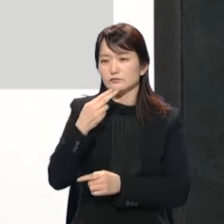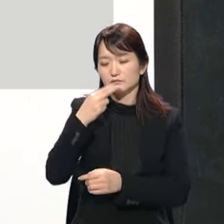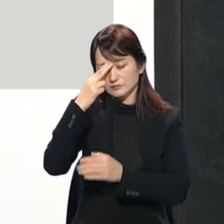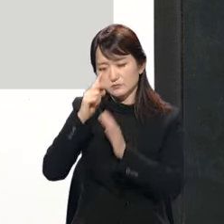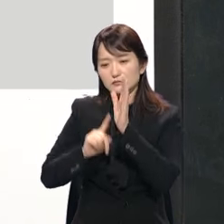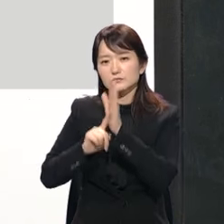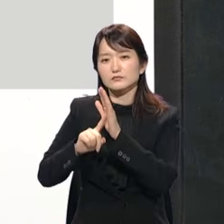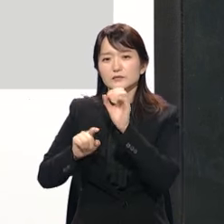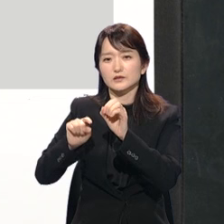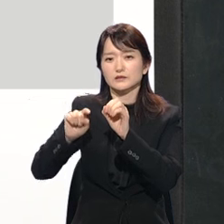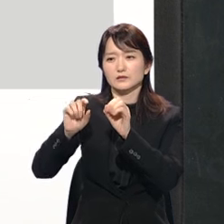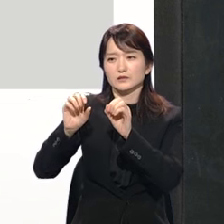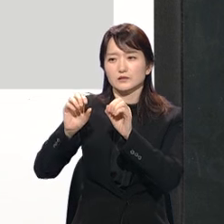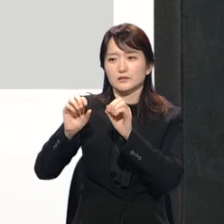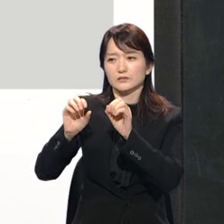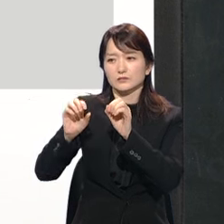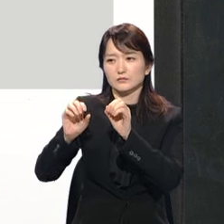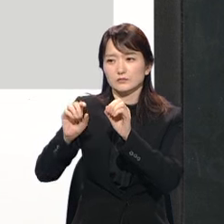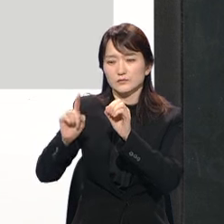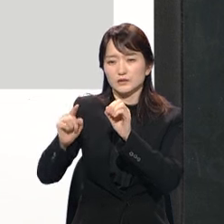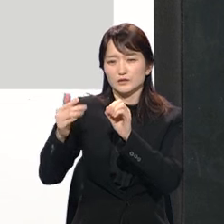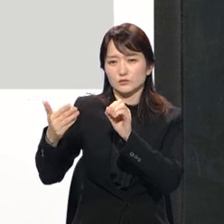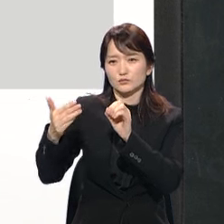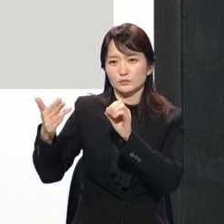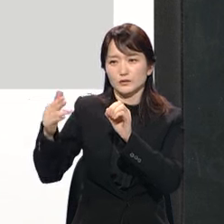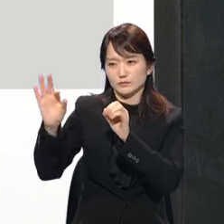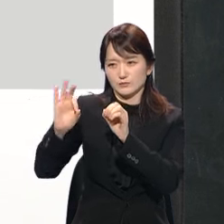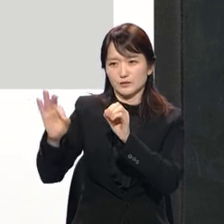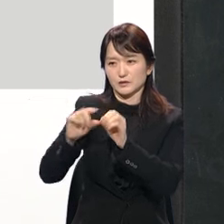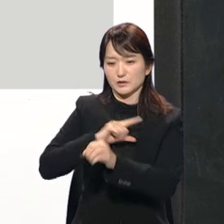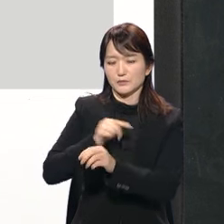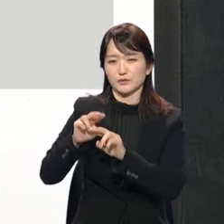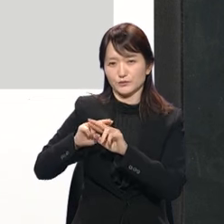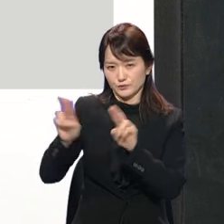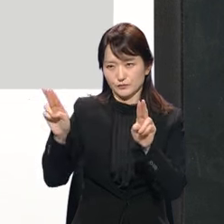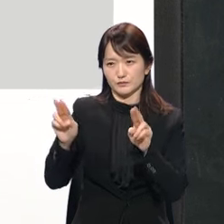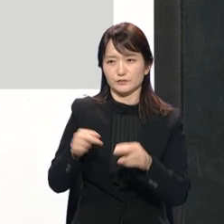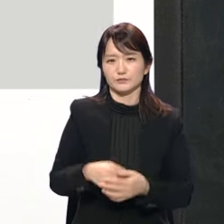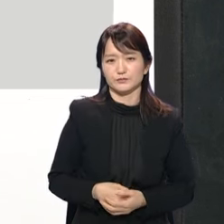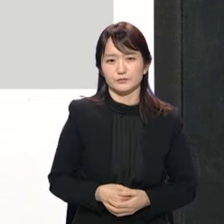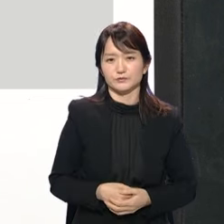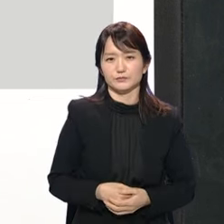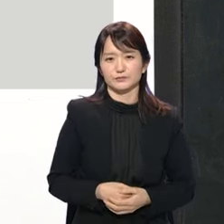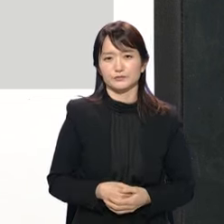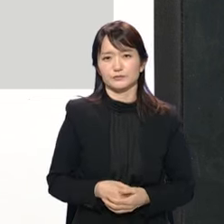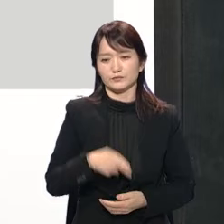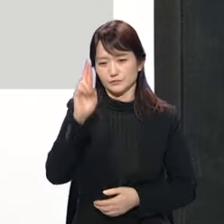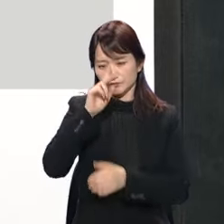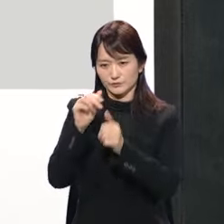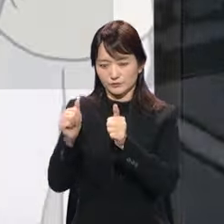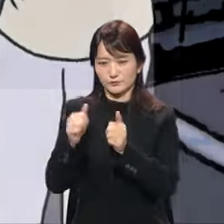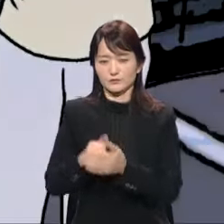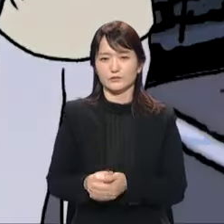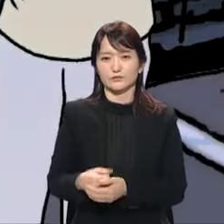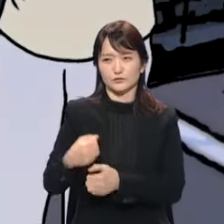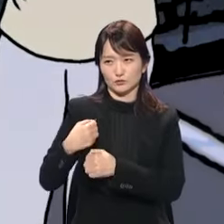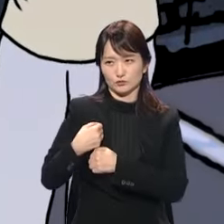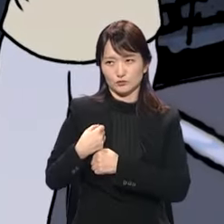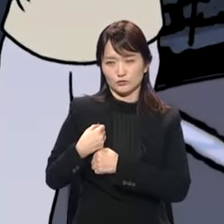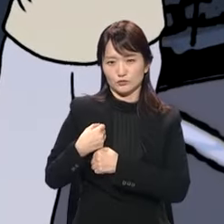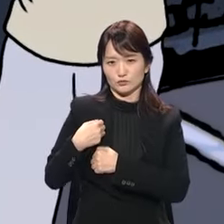농도가 0.98% 면허 취소 수준이었습니다음 박 변호사님이 군 법무관 출신이신데